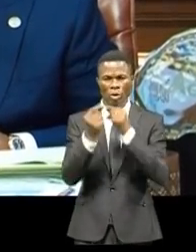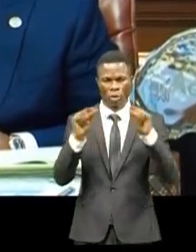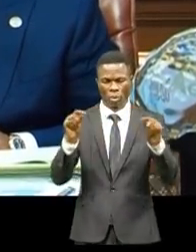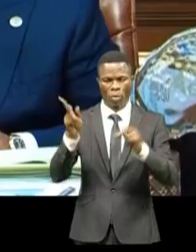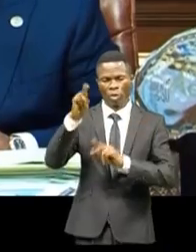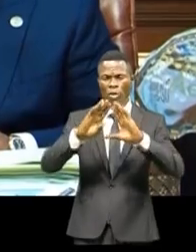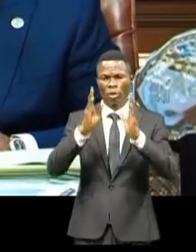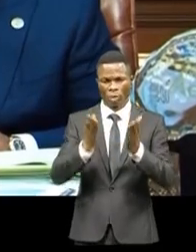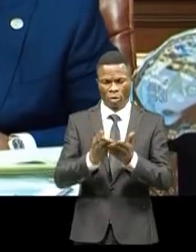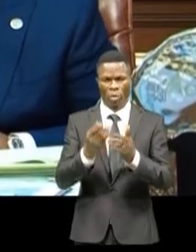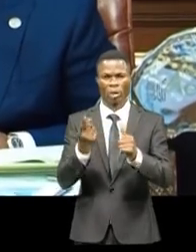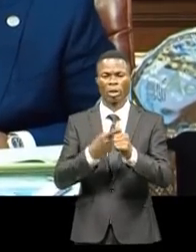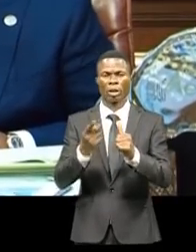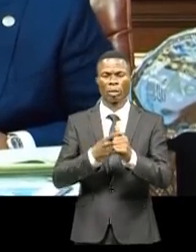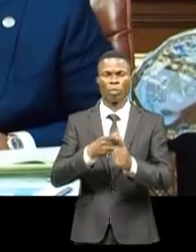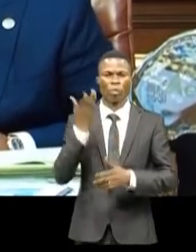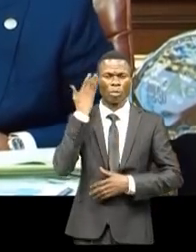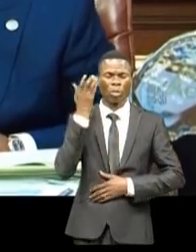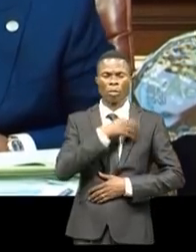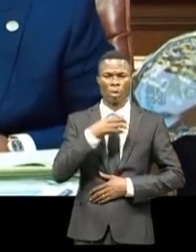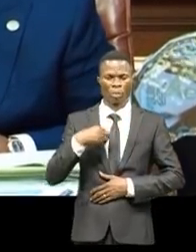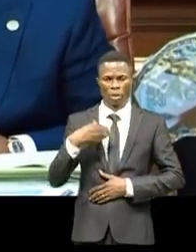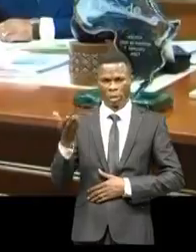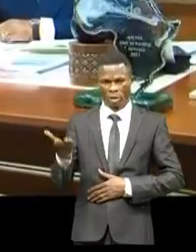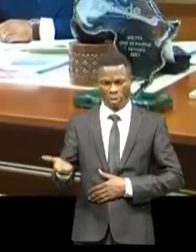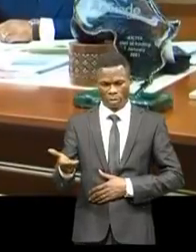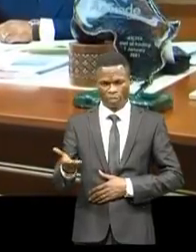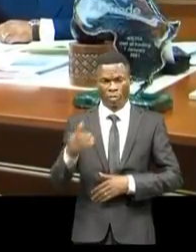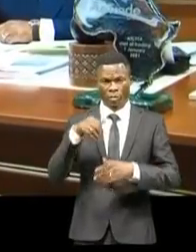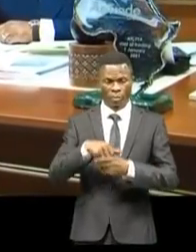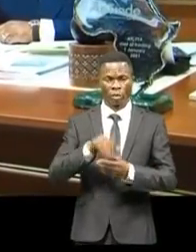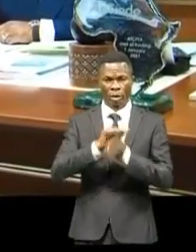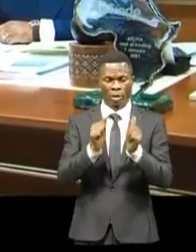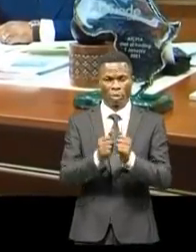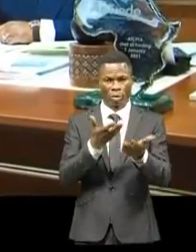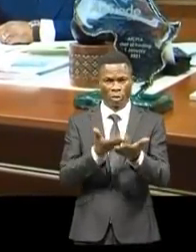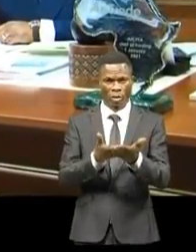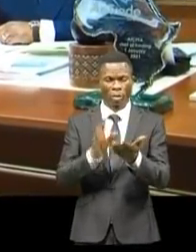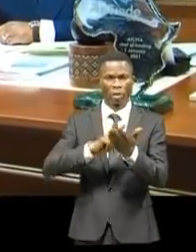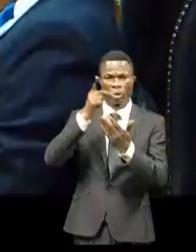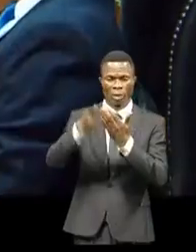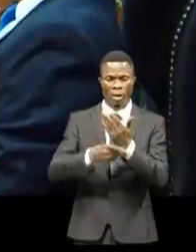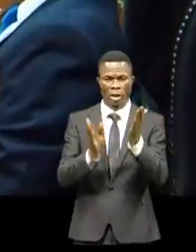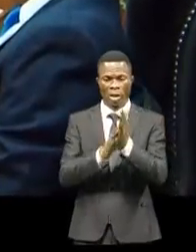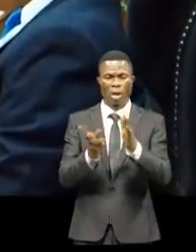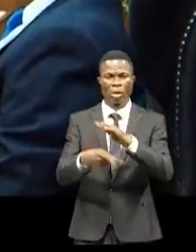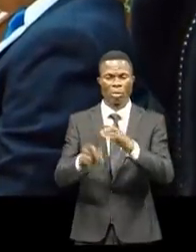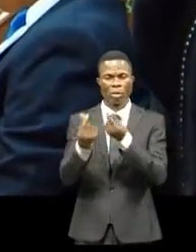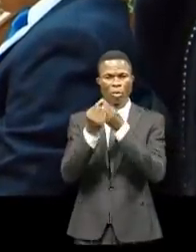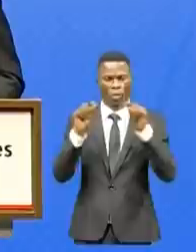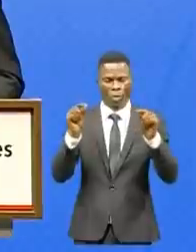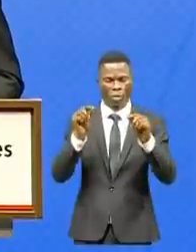population, particulièrement le parent d'autre part. Au-delà de ces acquis, le programme de gratuité devrait